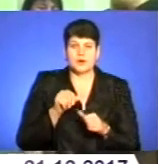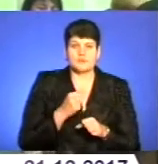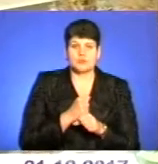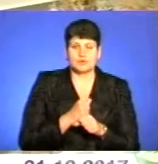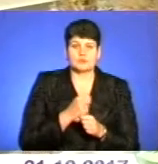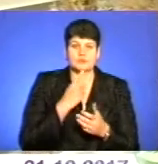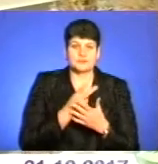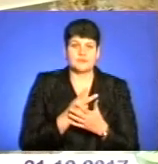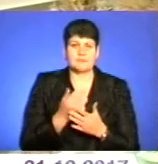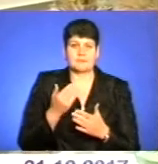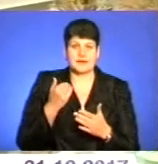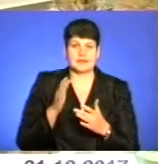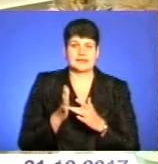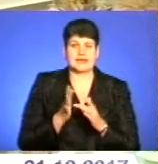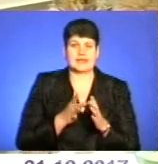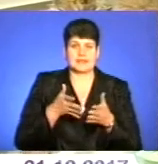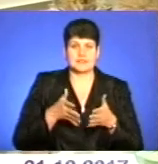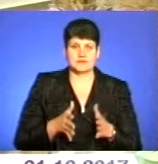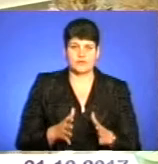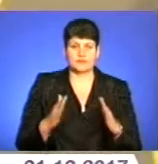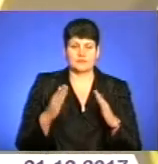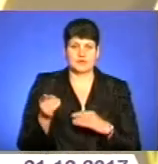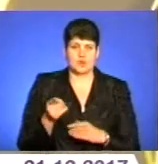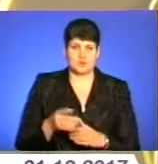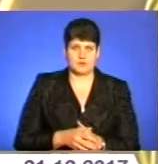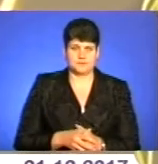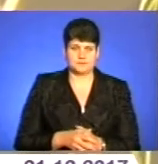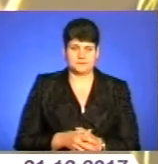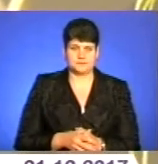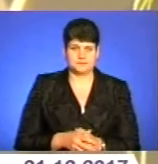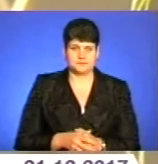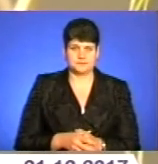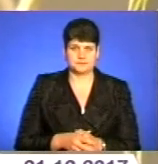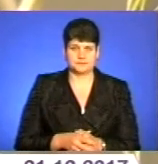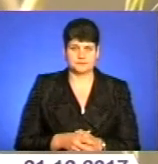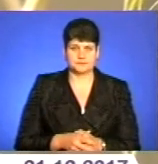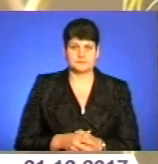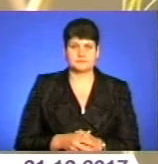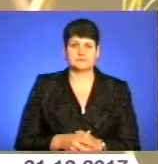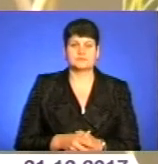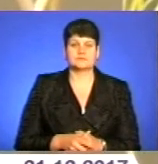виставлять напередодні Різдва в Українському домі «Перемога» у Тернополі. Марта Жураваль, Андрій Прокопів, Вісті ТТБ.